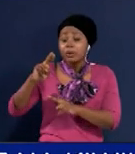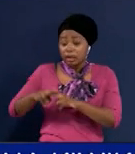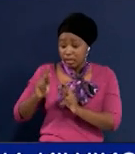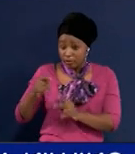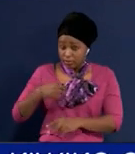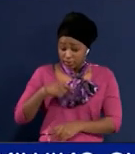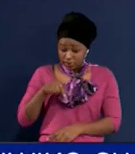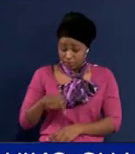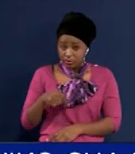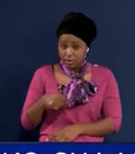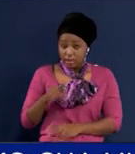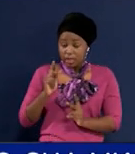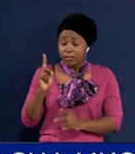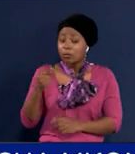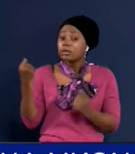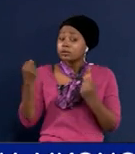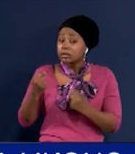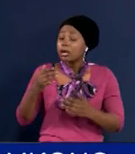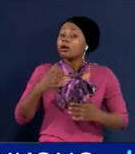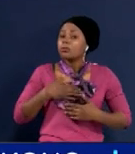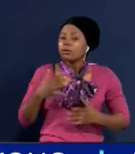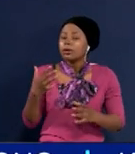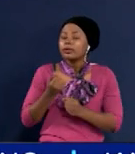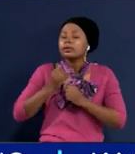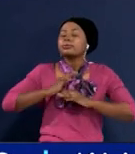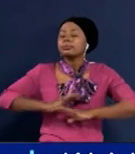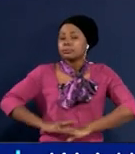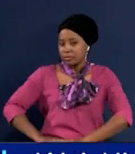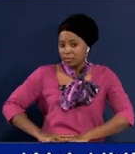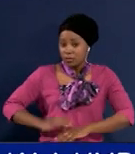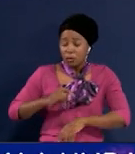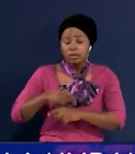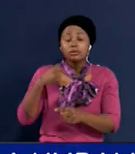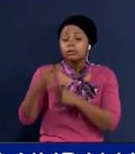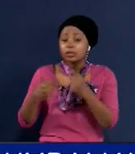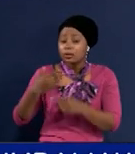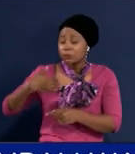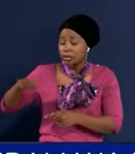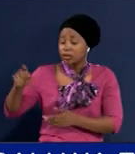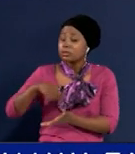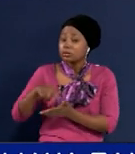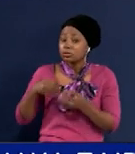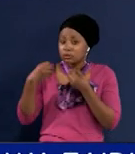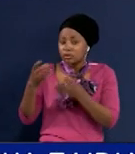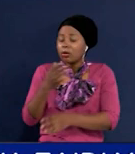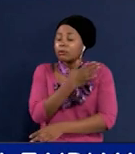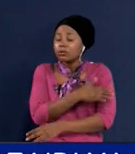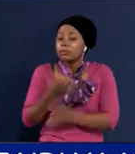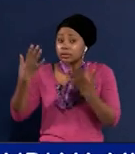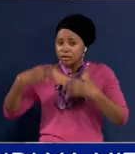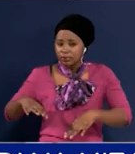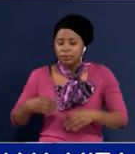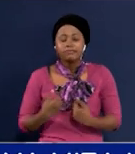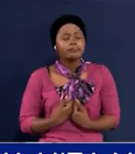nilivyokaa hivi, kama una shida ya kupumua unapata ahueni kiasi wakati anaendelea kupelekwa kwenye kituo cha kutolea huduma za afya. Kwa hiyo